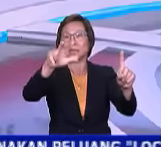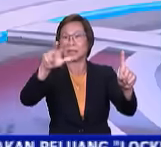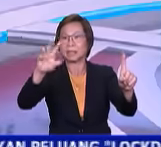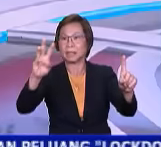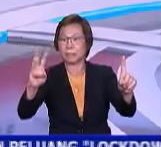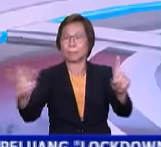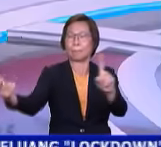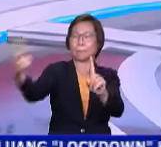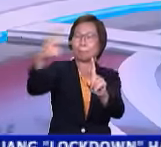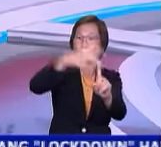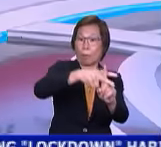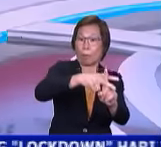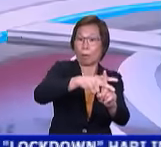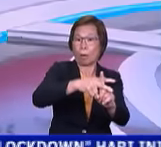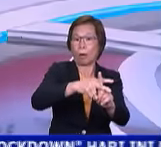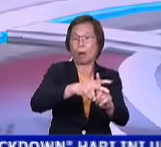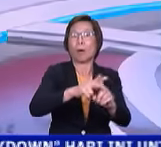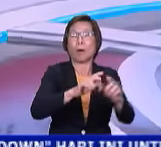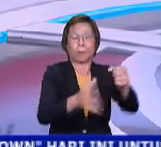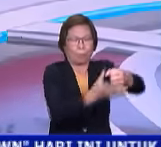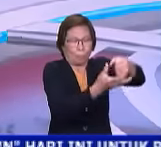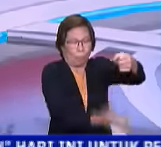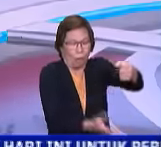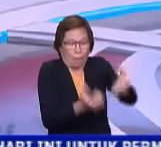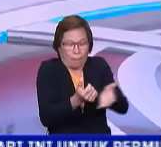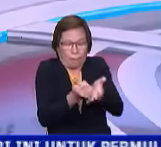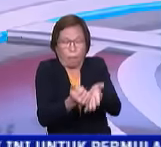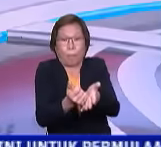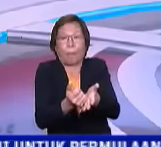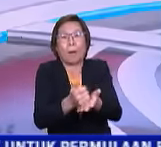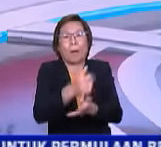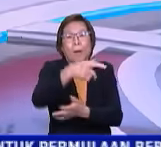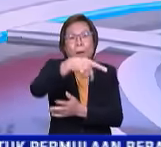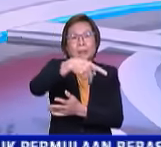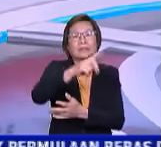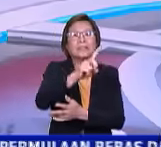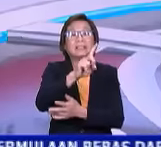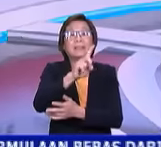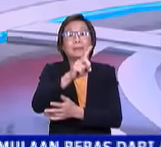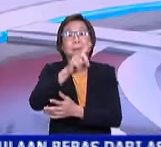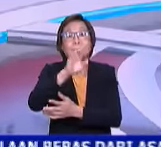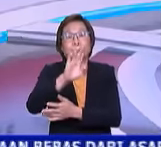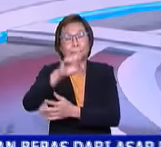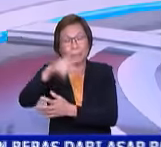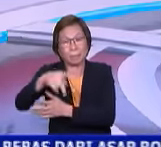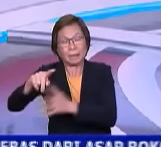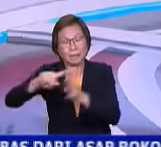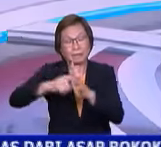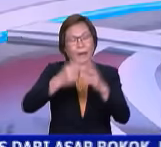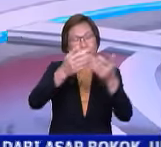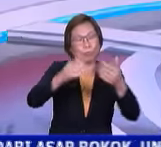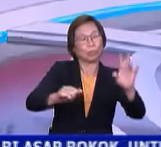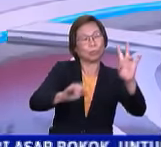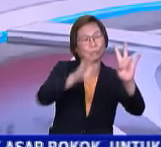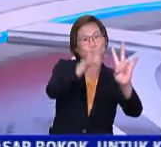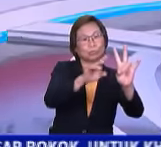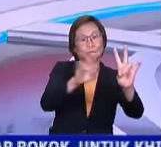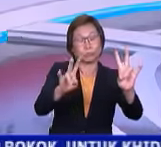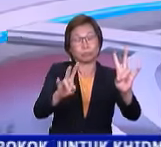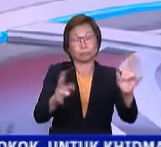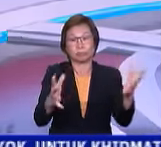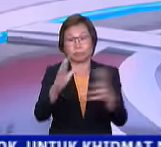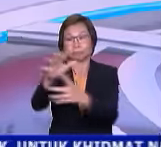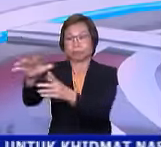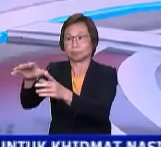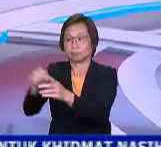108,936 permohonan di bawah pakej bantuan pembayaran pemulih BPP sejak dibuka 7 Julai lalu. Ini